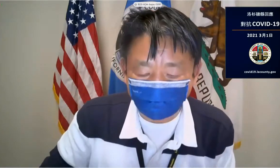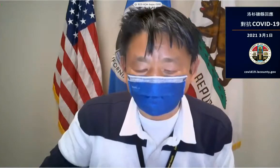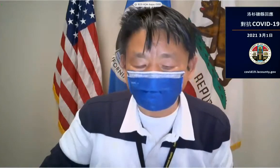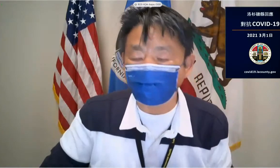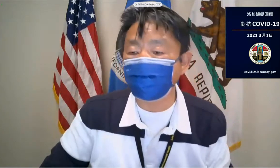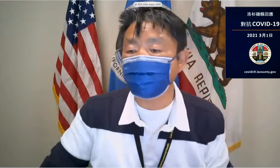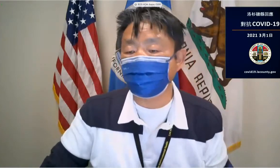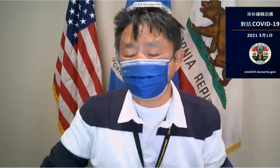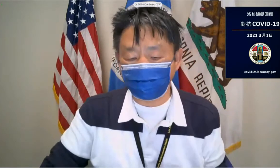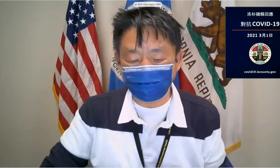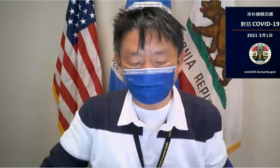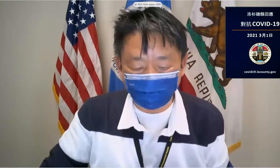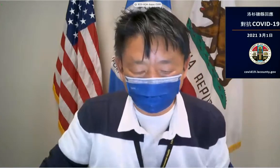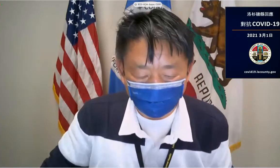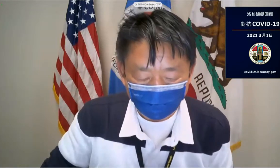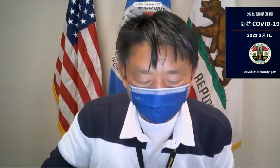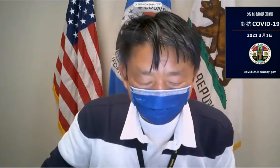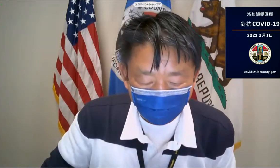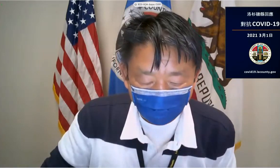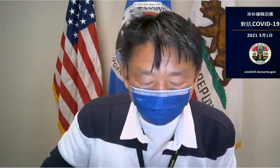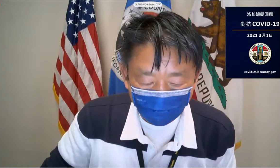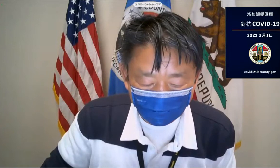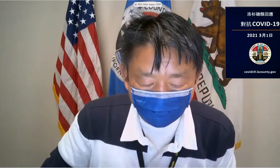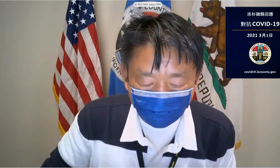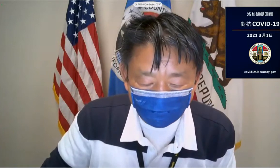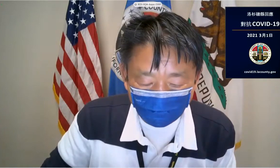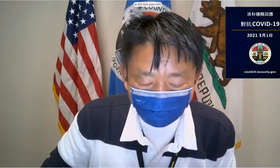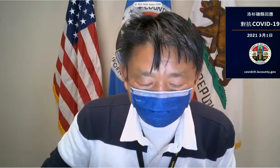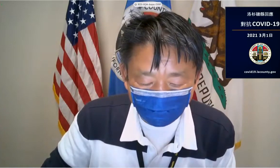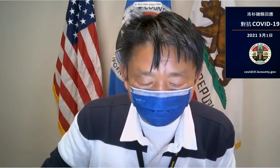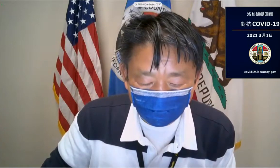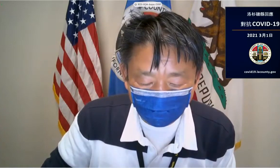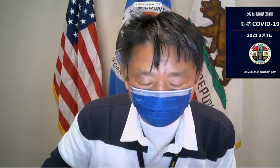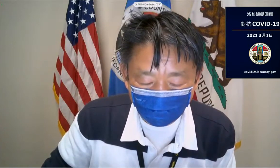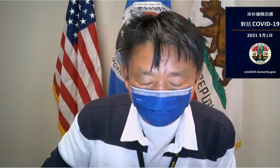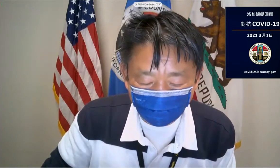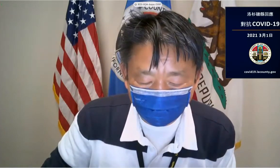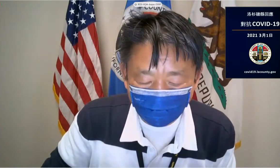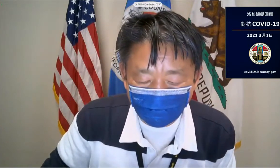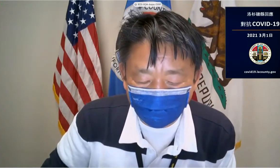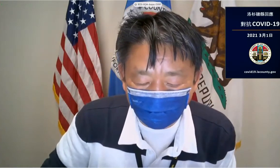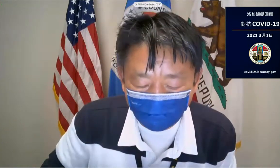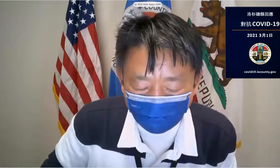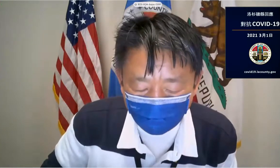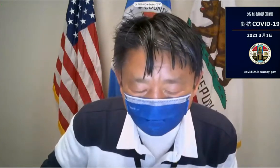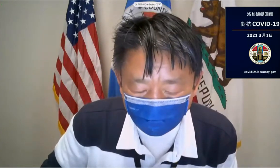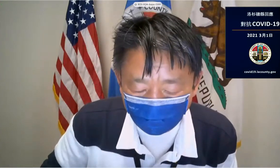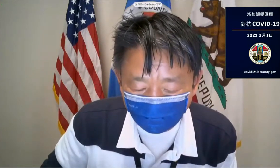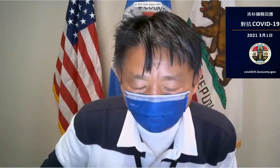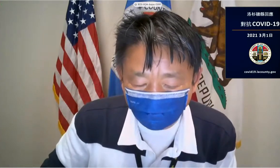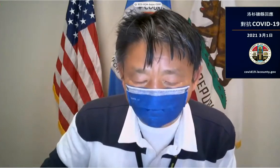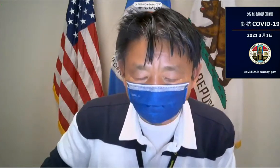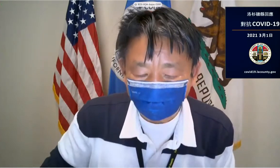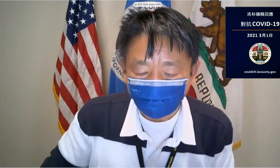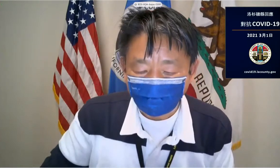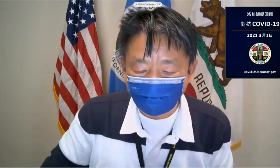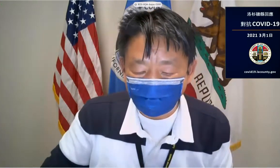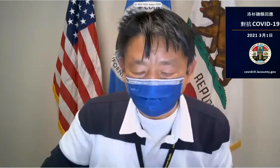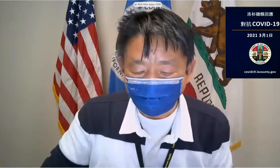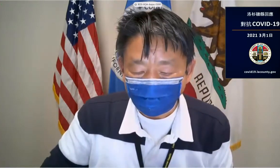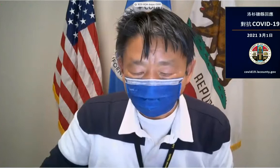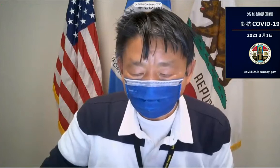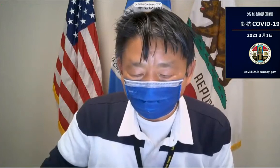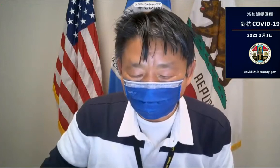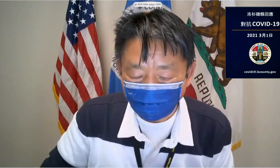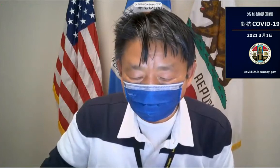末的延迟的缘故而少于实际数字。很不幸，今天我县又有32人因新冠病毒去